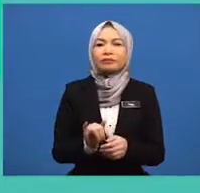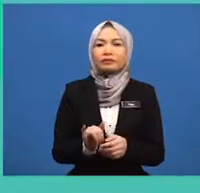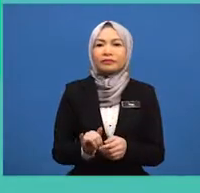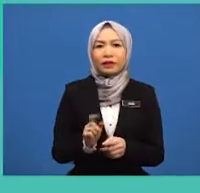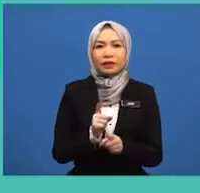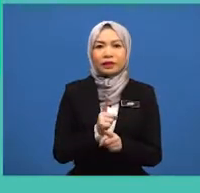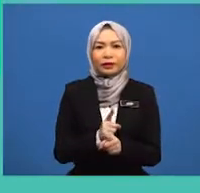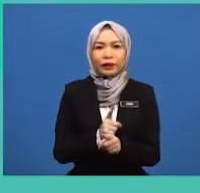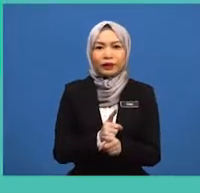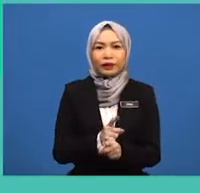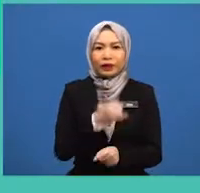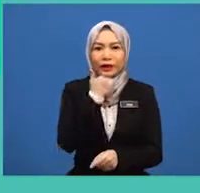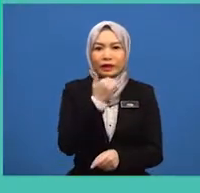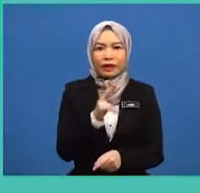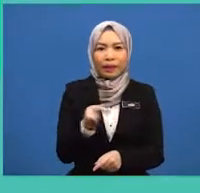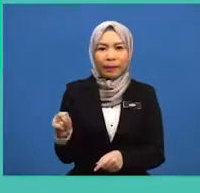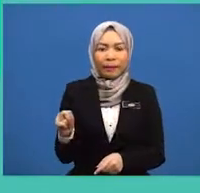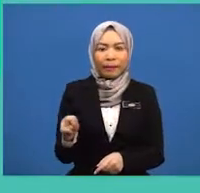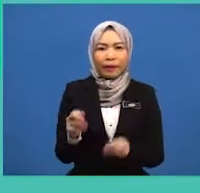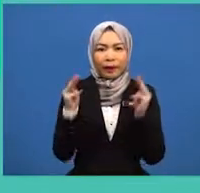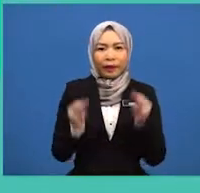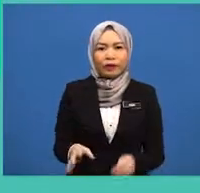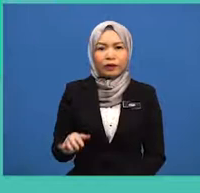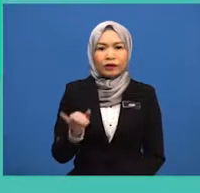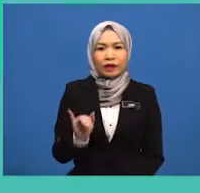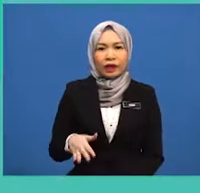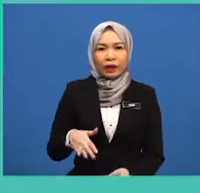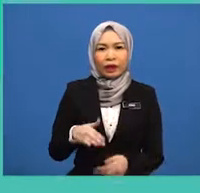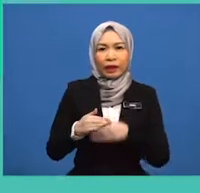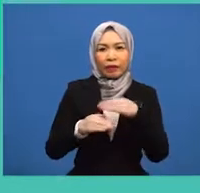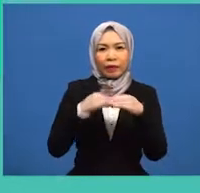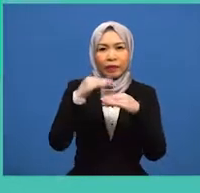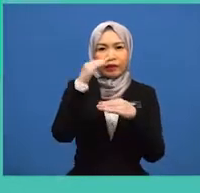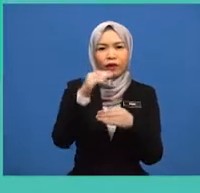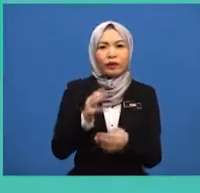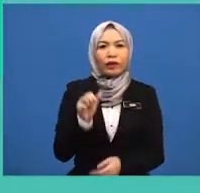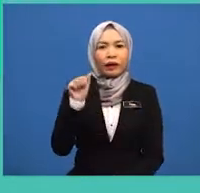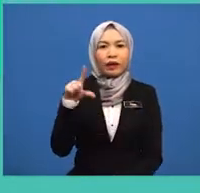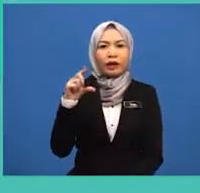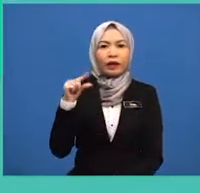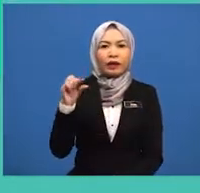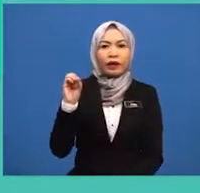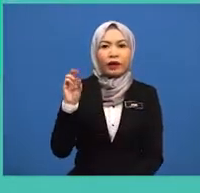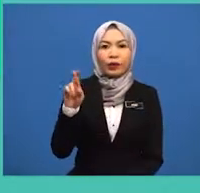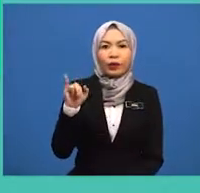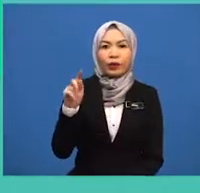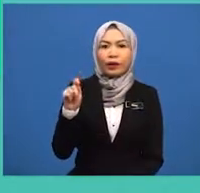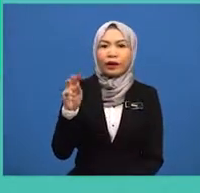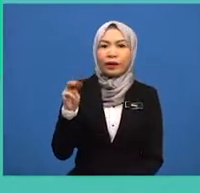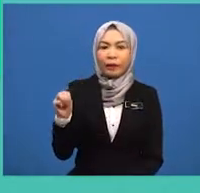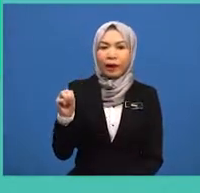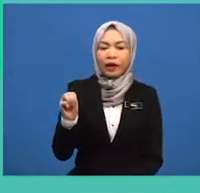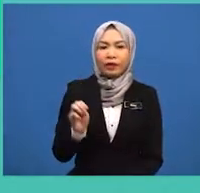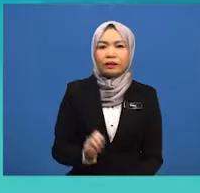Betul, kesilapan manusia semasa membangunkan algoritma menjadi punca berlakunya ralat.